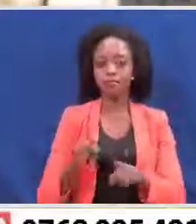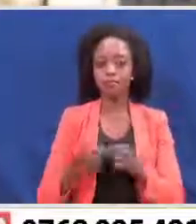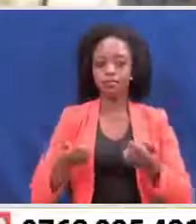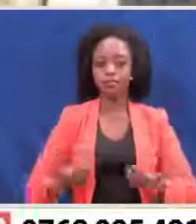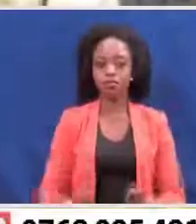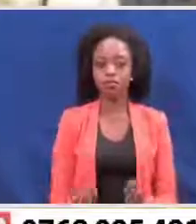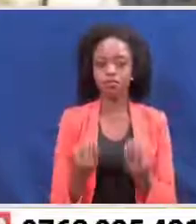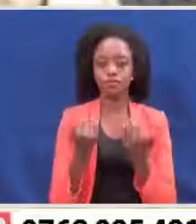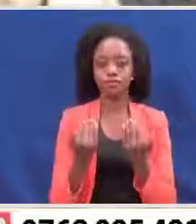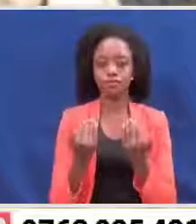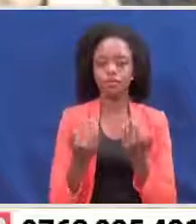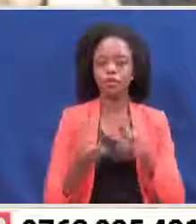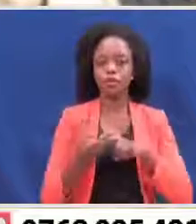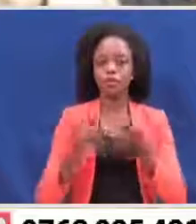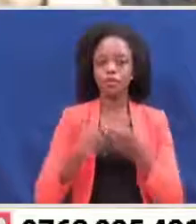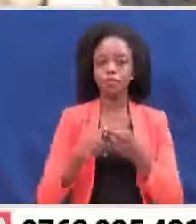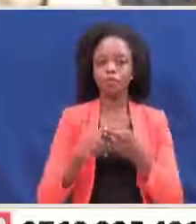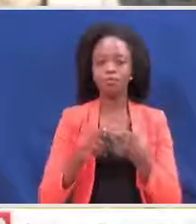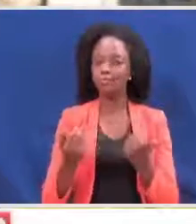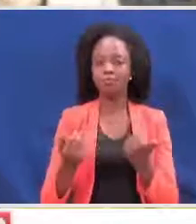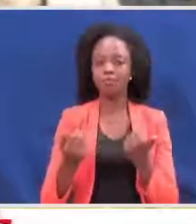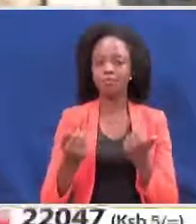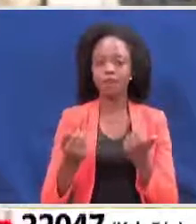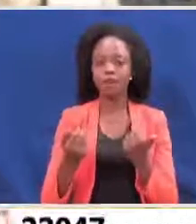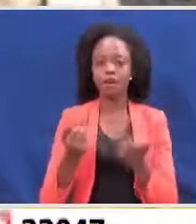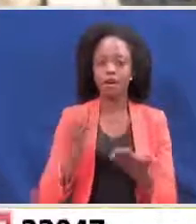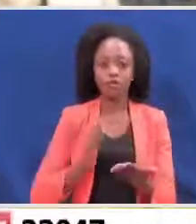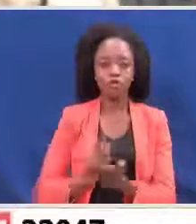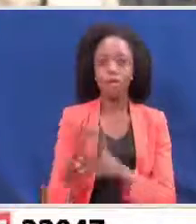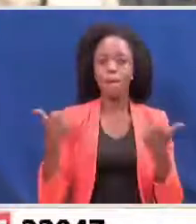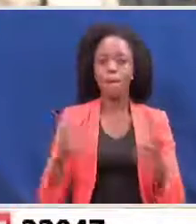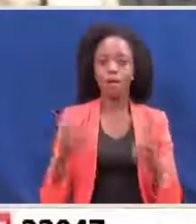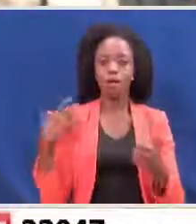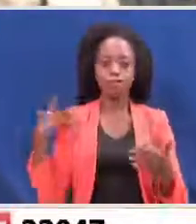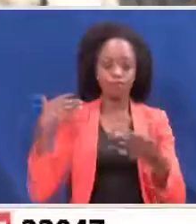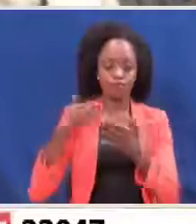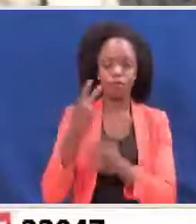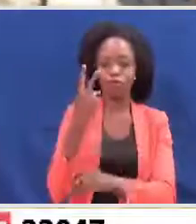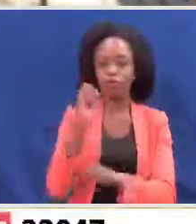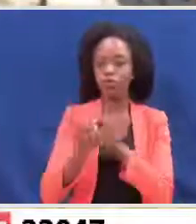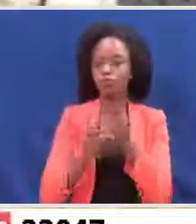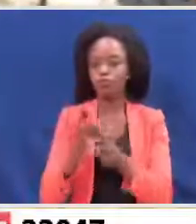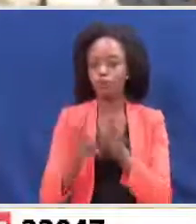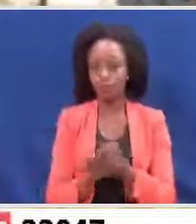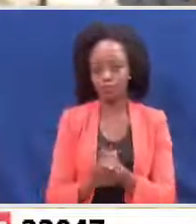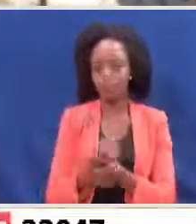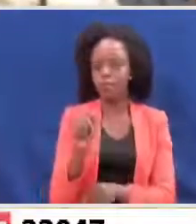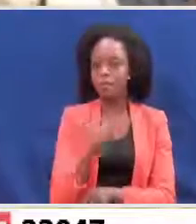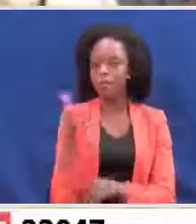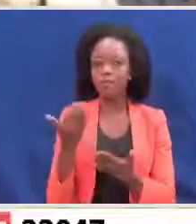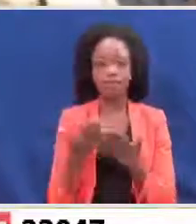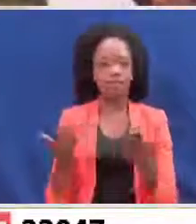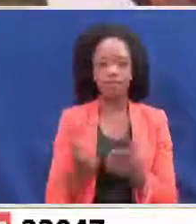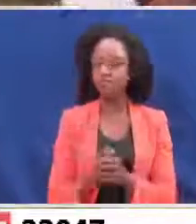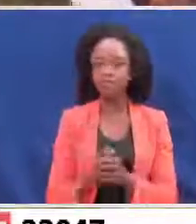twins. Their relationship is symbiotic until 2022. Another thing, there's